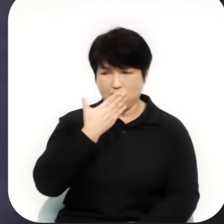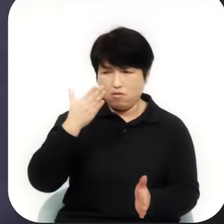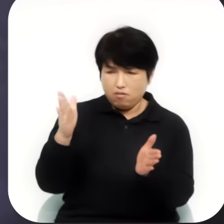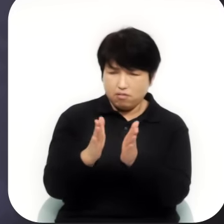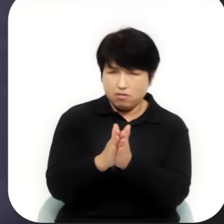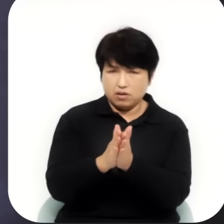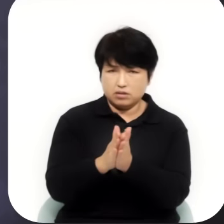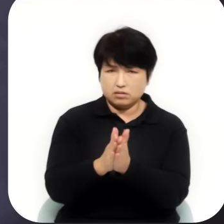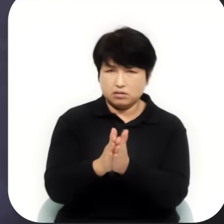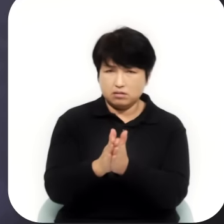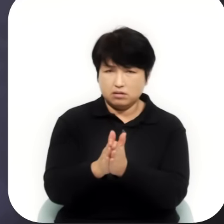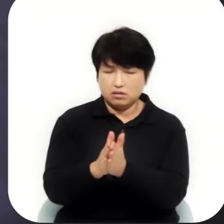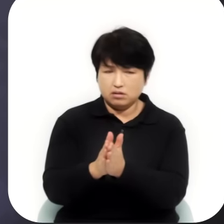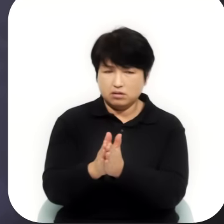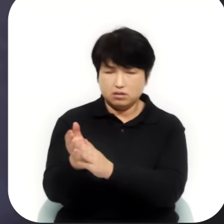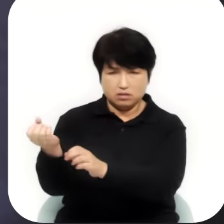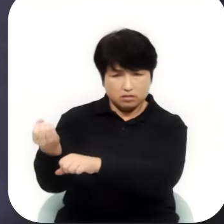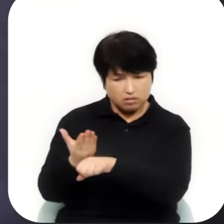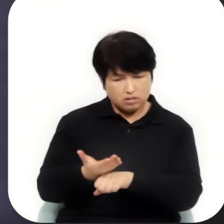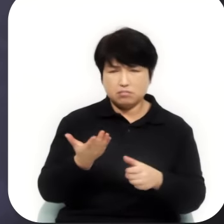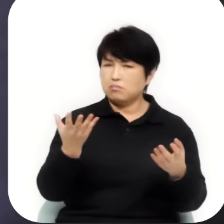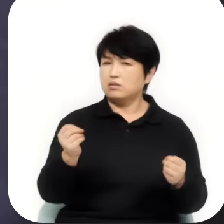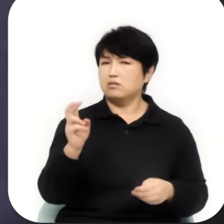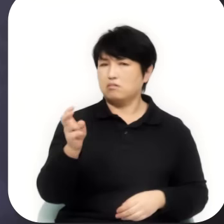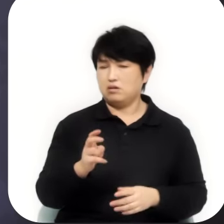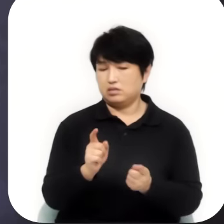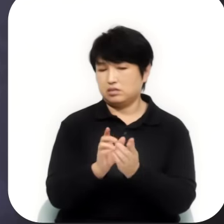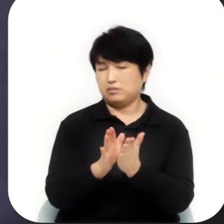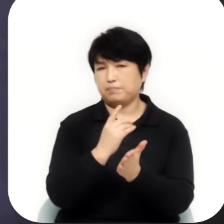아마 전이된 게 많을 거예요. 직접 피해를